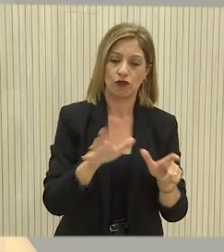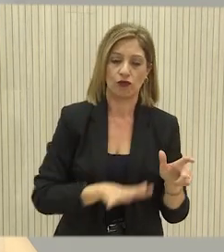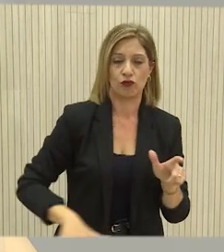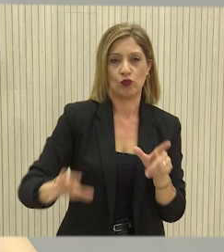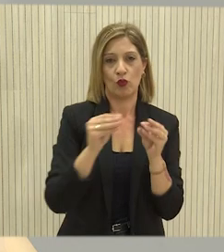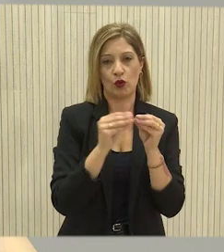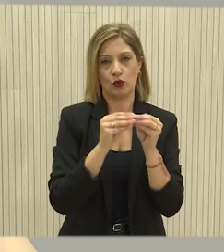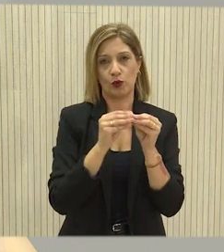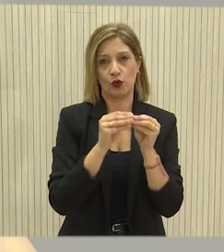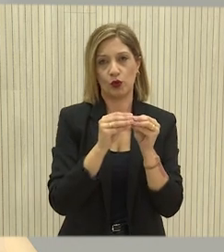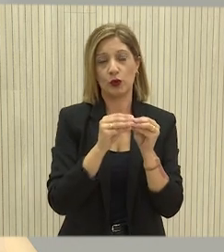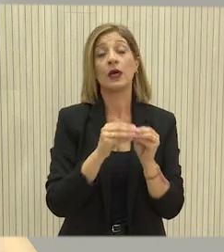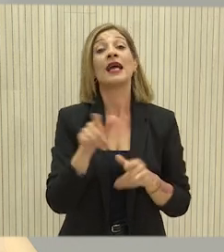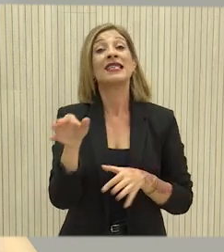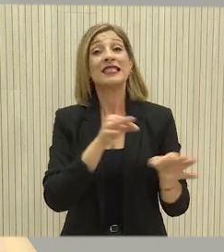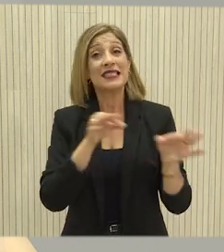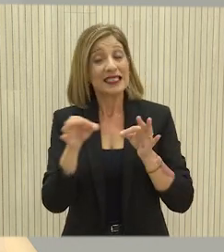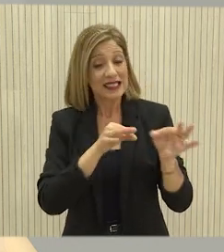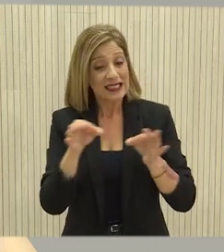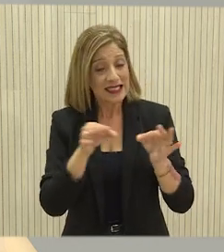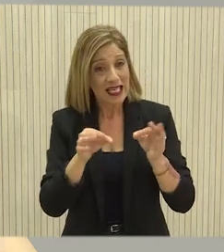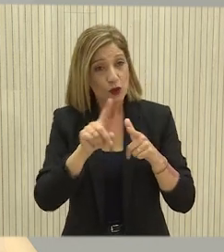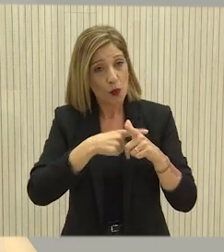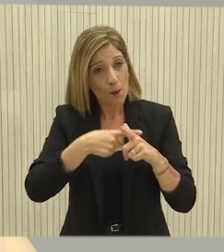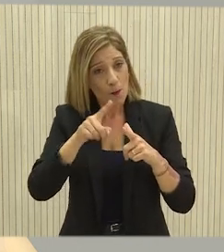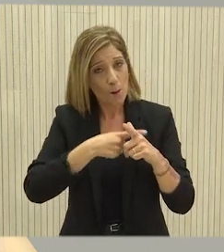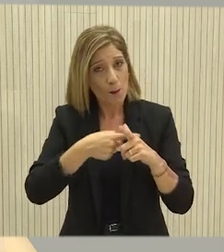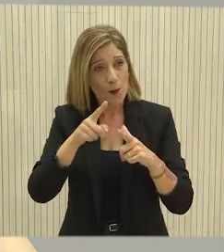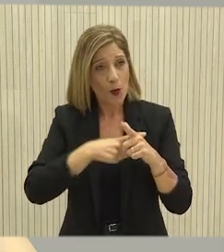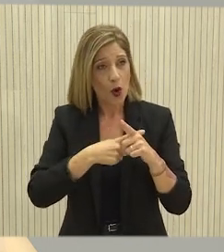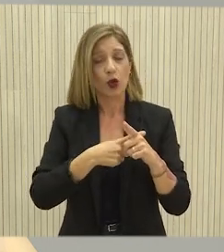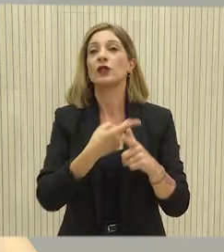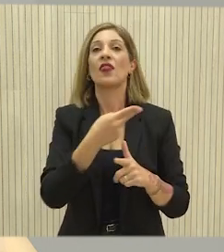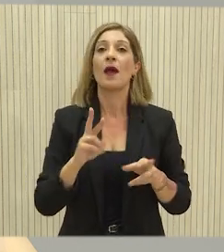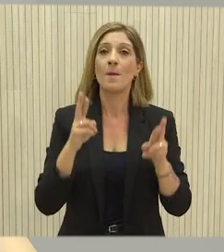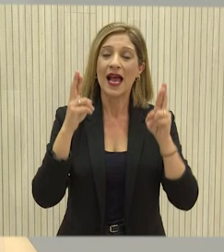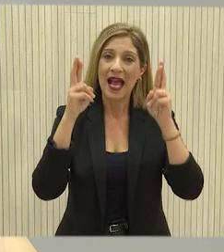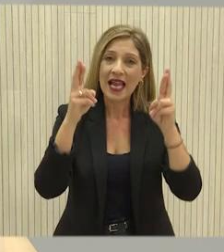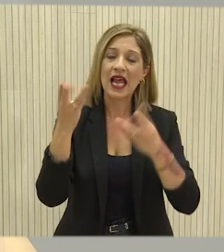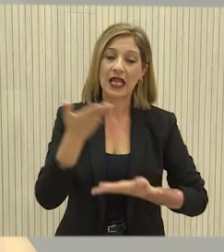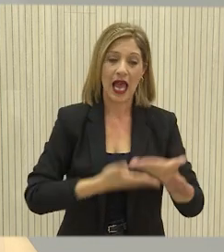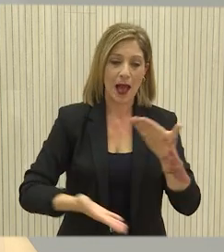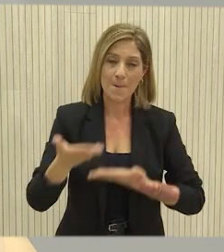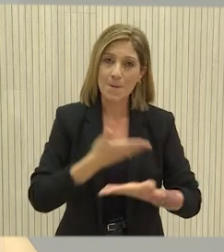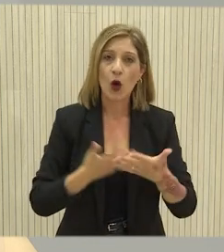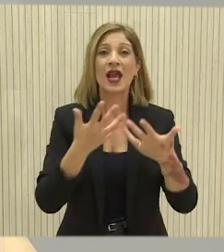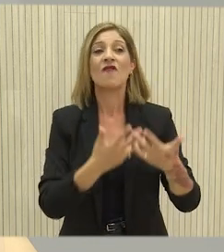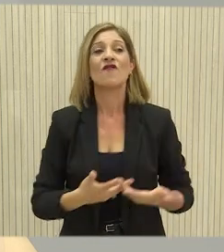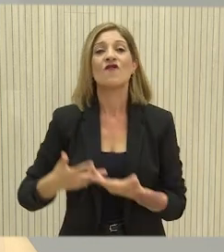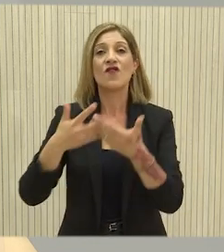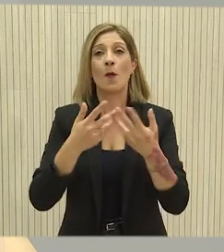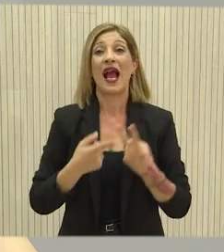των πολιτών. Ο σχεδιασμός και υλοποίηση πολιτικών στους τομείς της ενέργειας, του εμπορίου, της βιομηχανίας